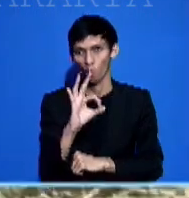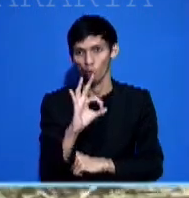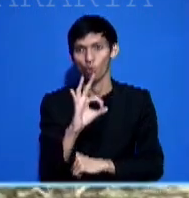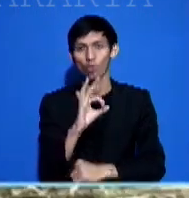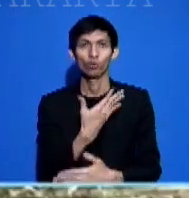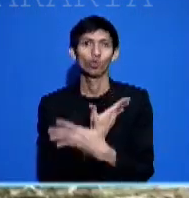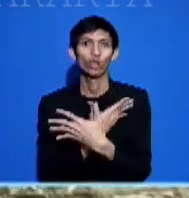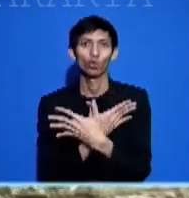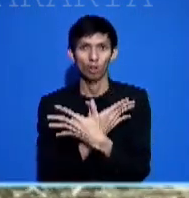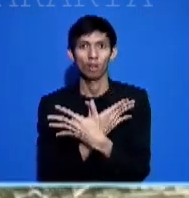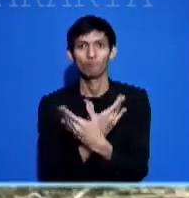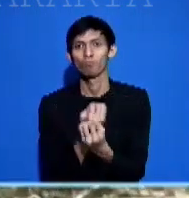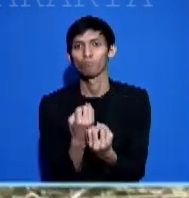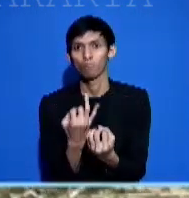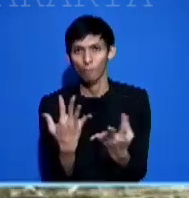kalurangadang